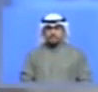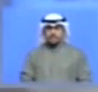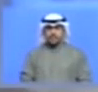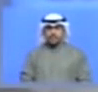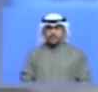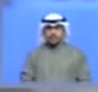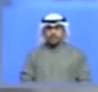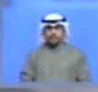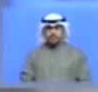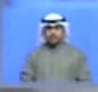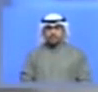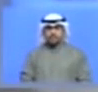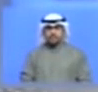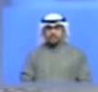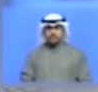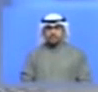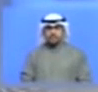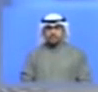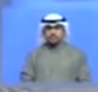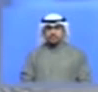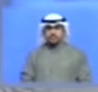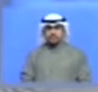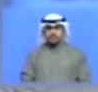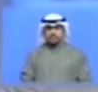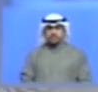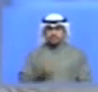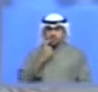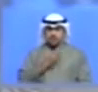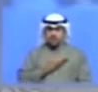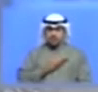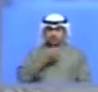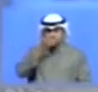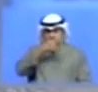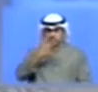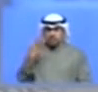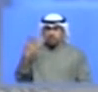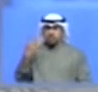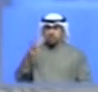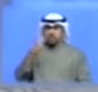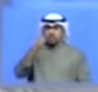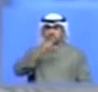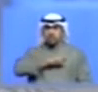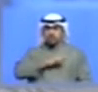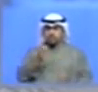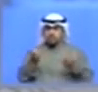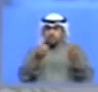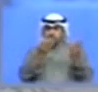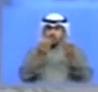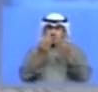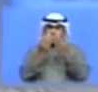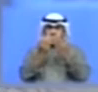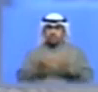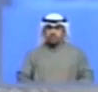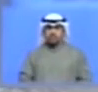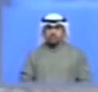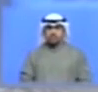انتقل إلى رحمة الله تعالى محمد حسن عبد الله الحصينان عن عمر يناهز